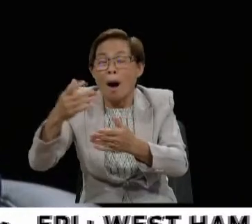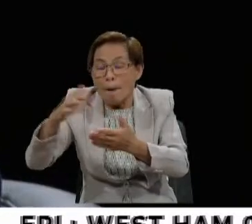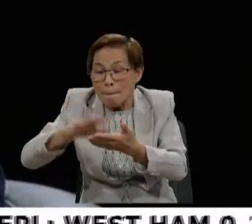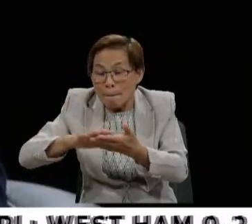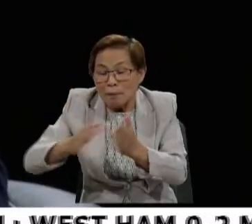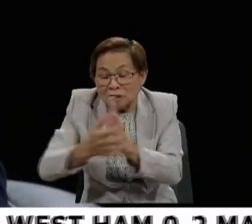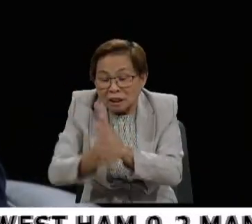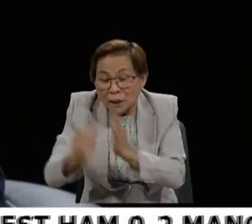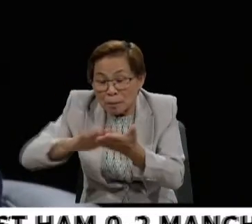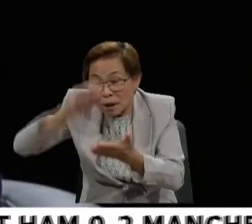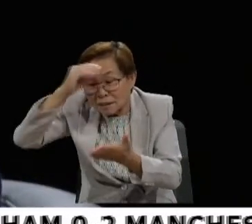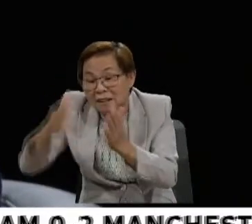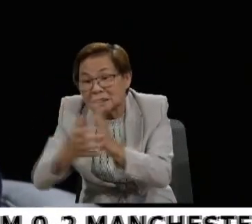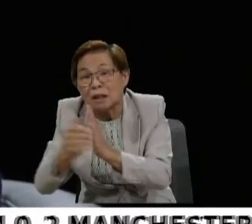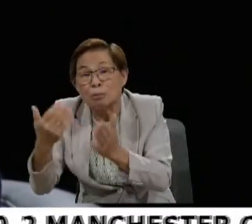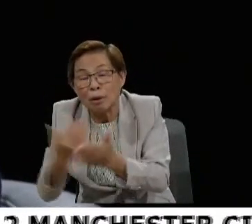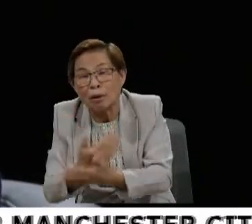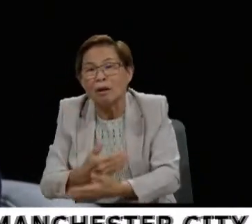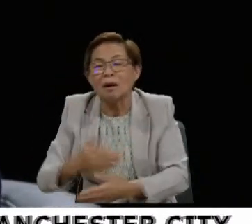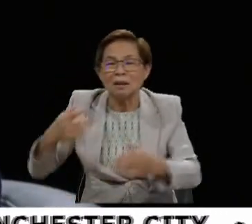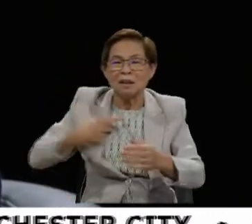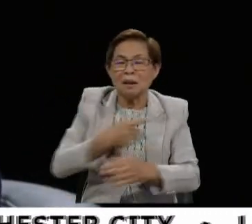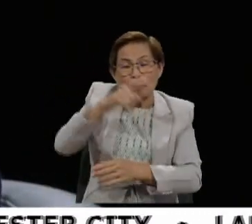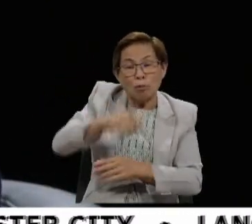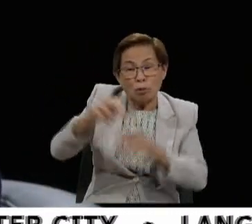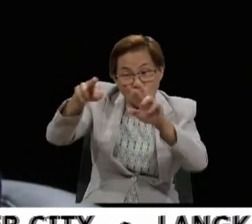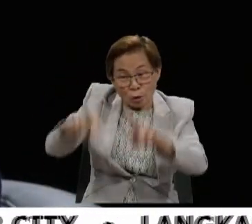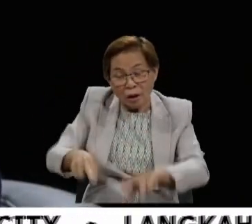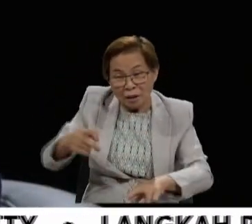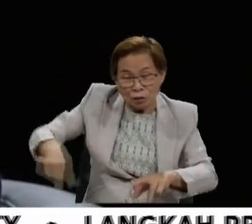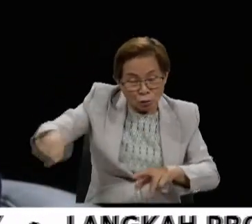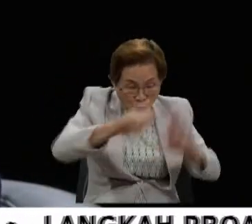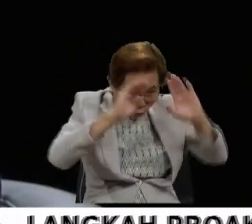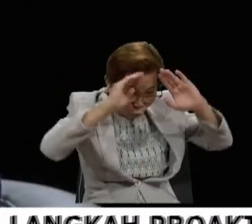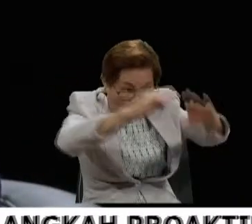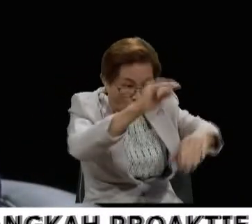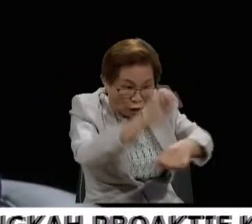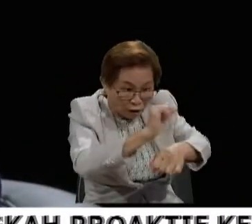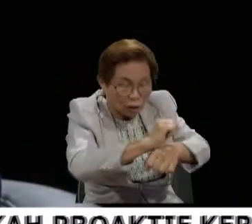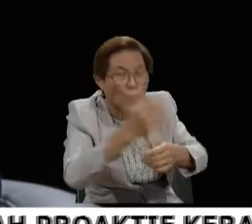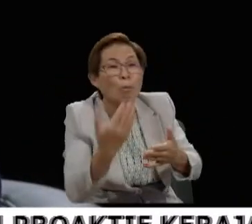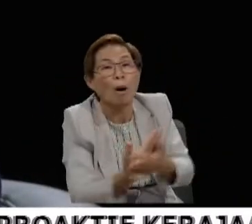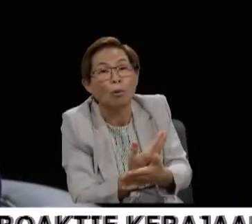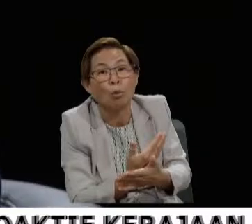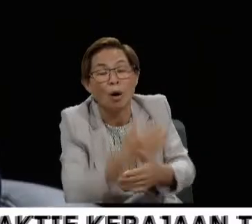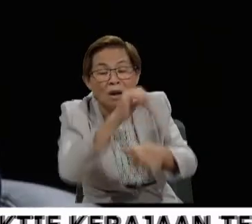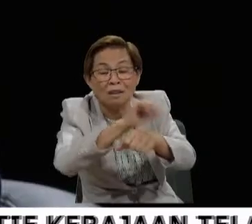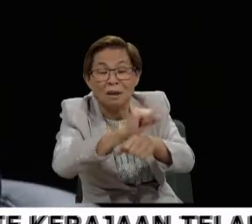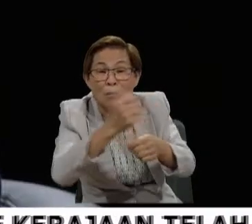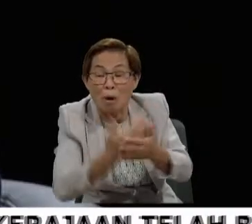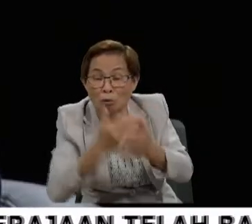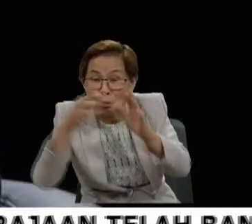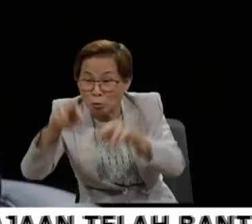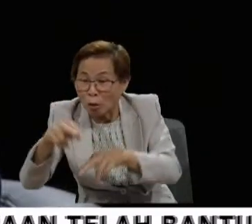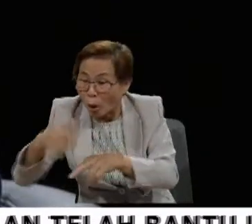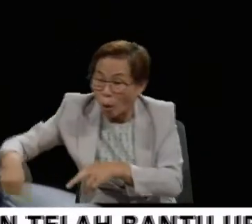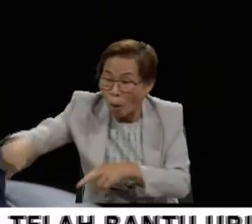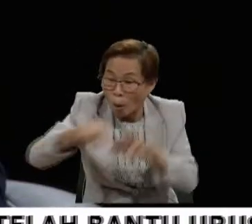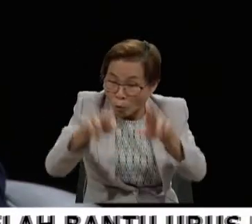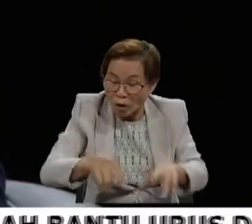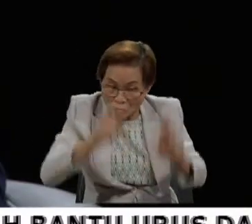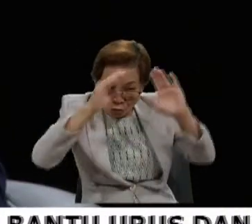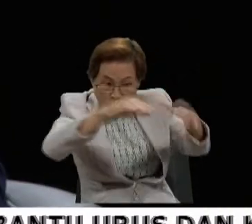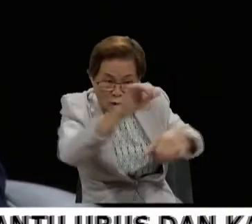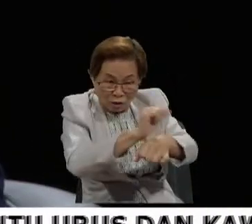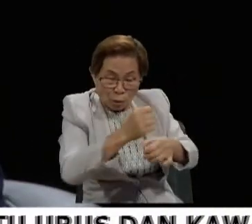kalau kita perlukan rakyat fokus juga kepada pekerjaan-pekerjaan yang baru ya pekerjaan-pekerjaan yang dari